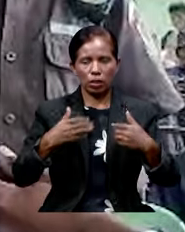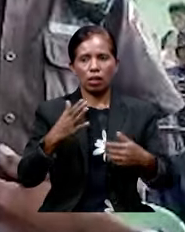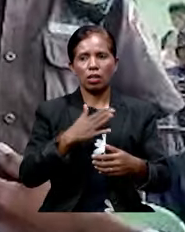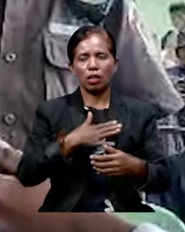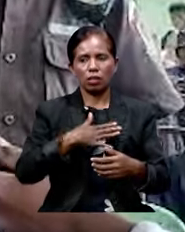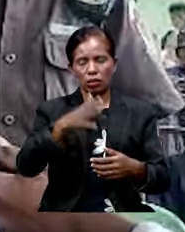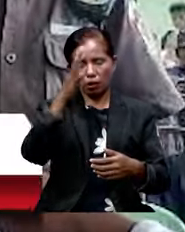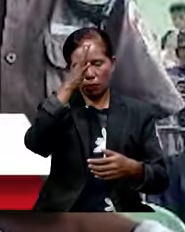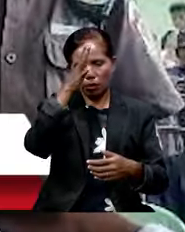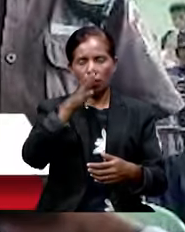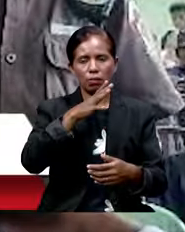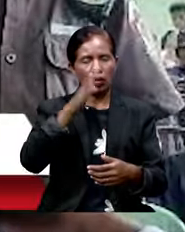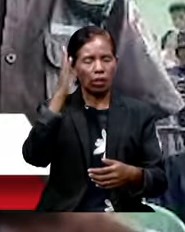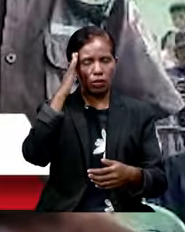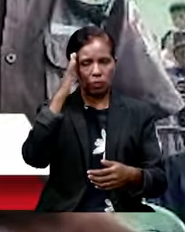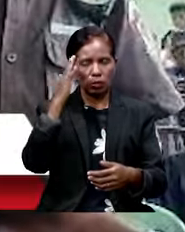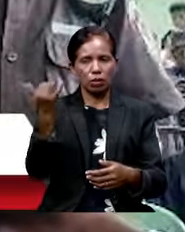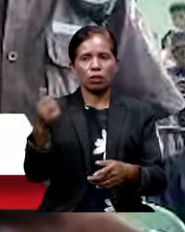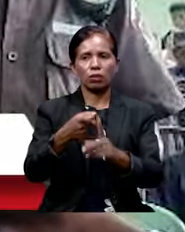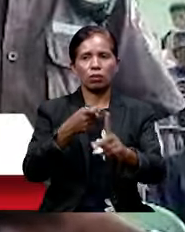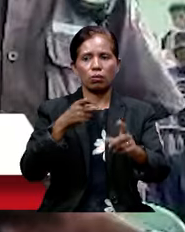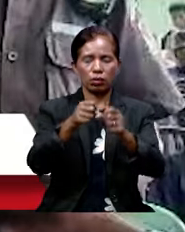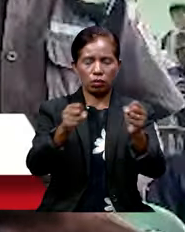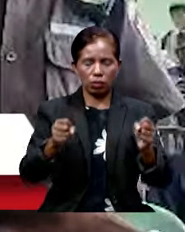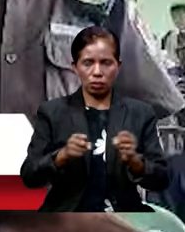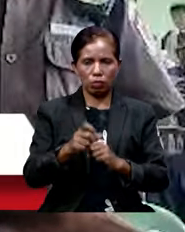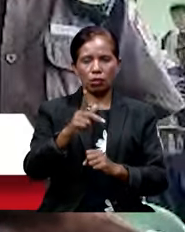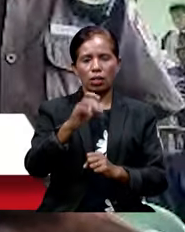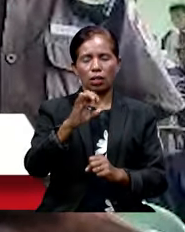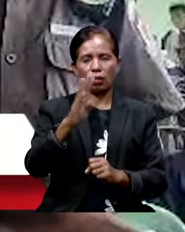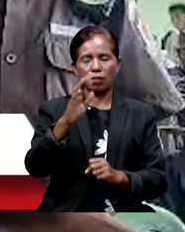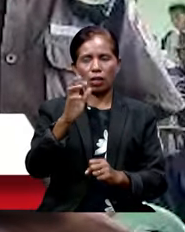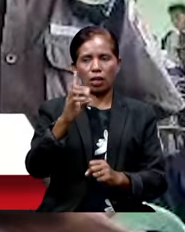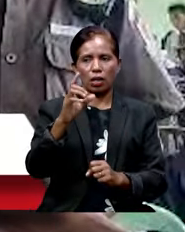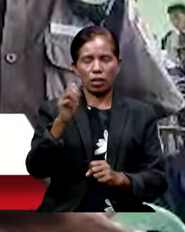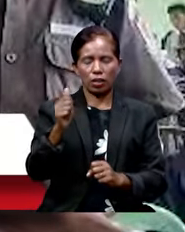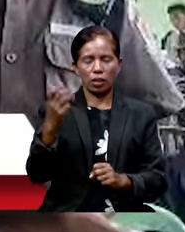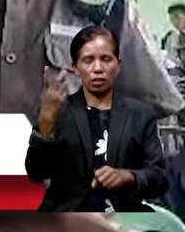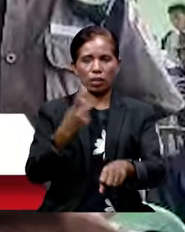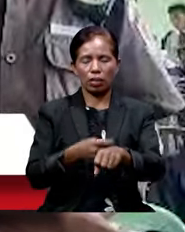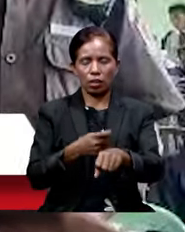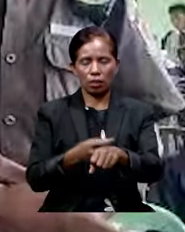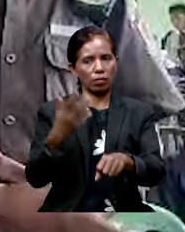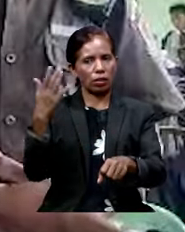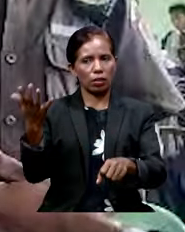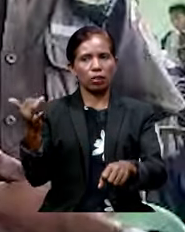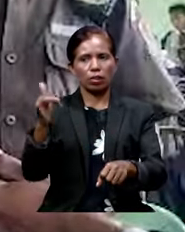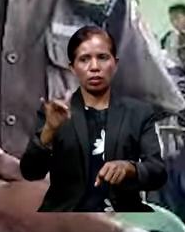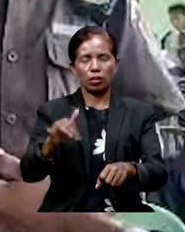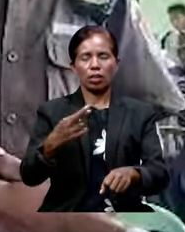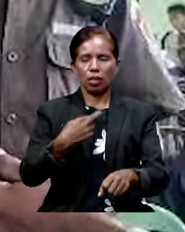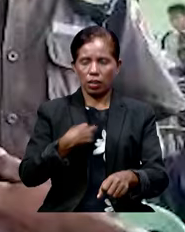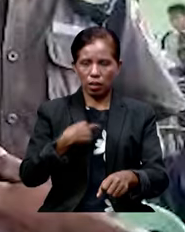amang veterano no veterana husi suku kaibara nian rasik i ya momentum ne ba kerasmus sira rasik